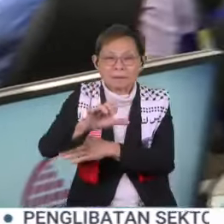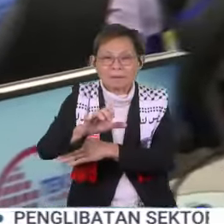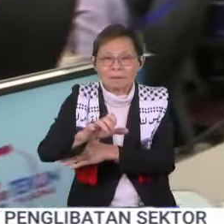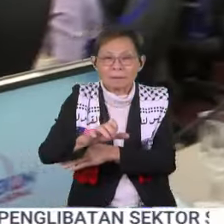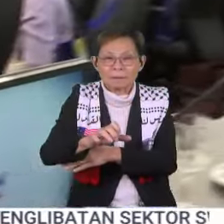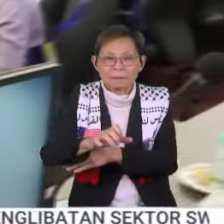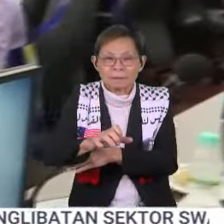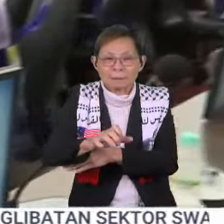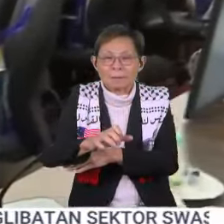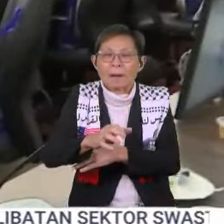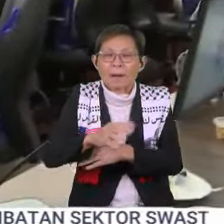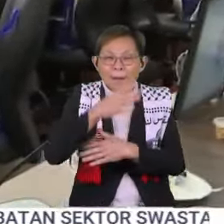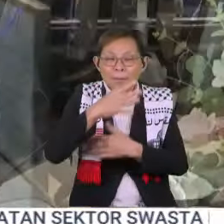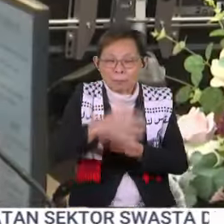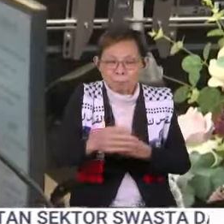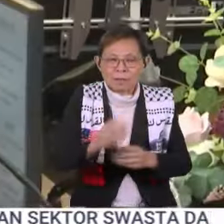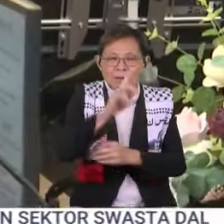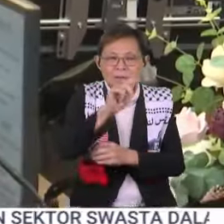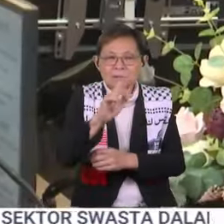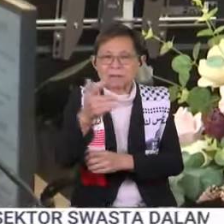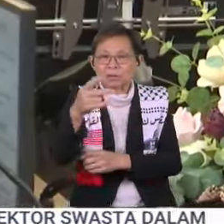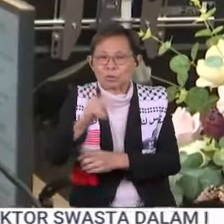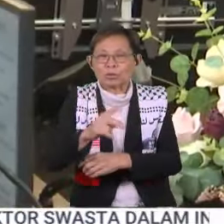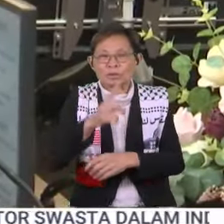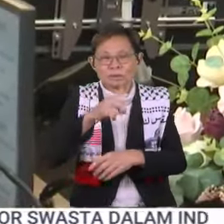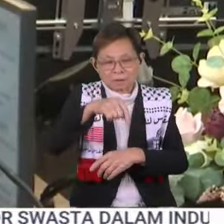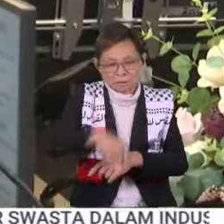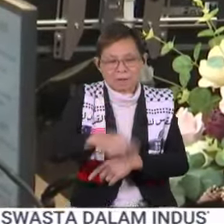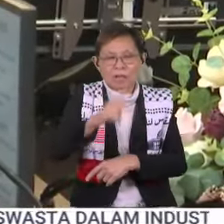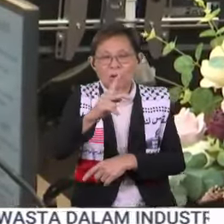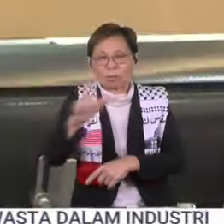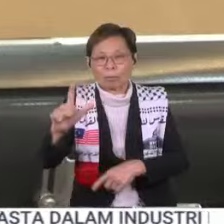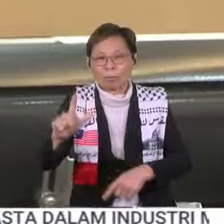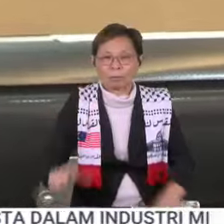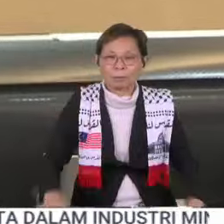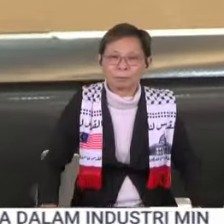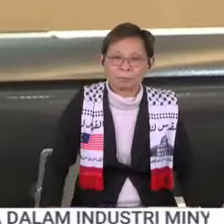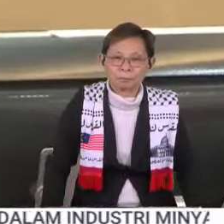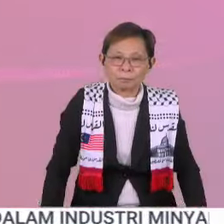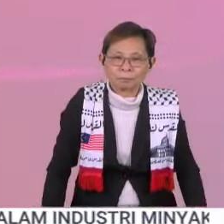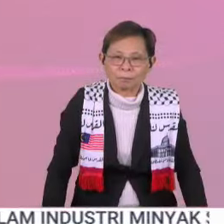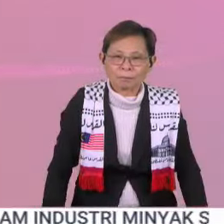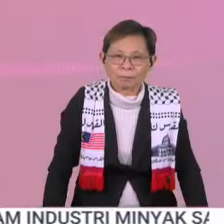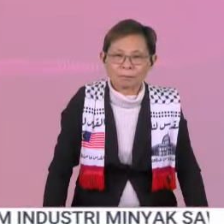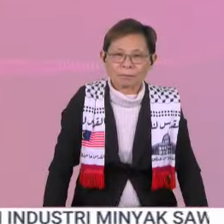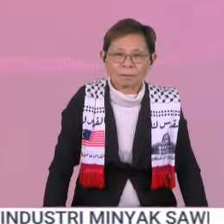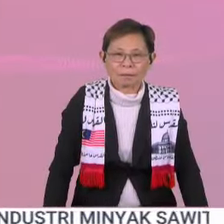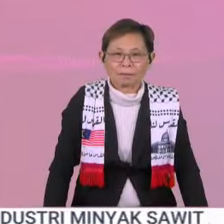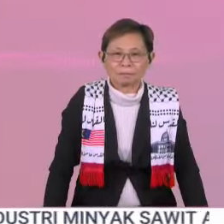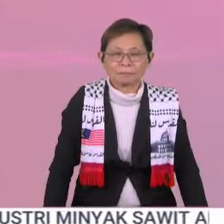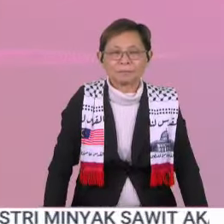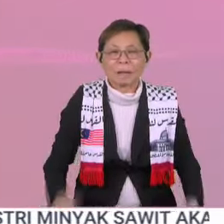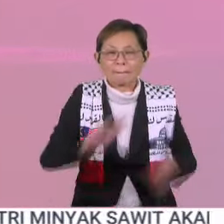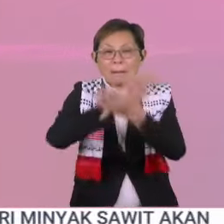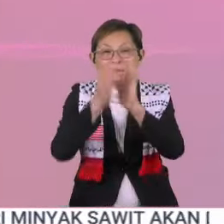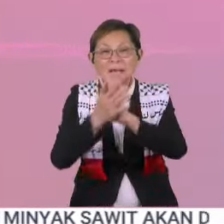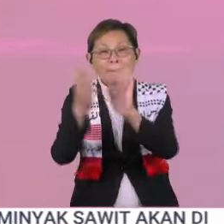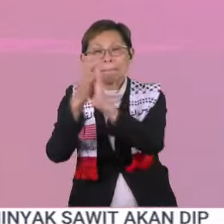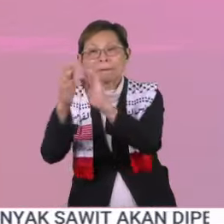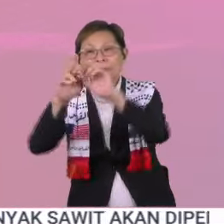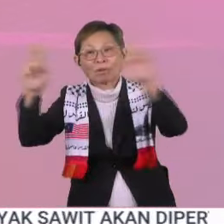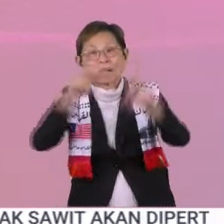selepas melawat ibu pejabat tekun di Ibu Negara. Selepas menjadikan